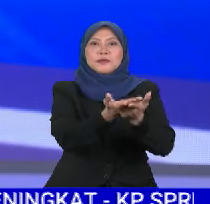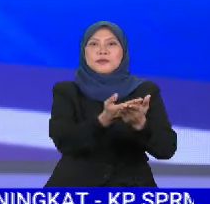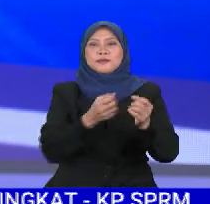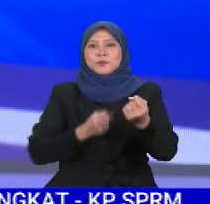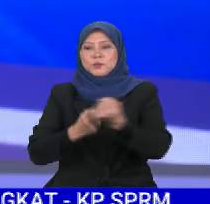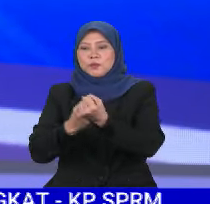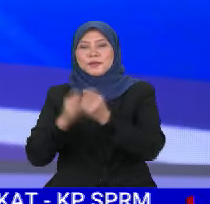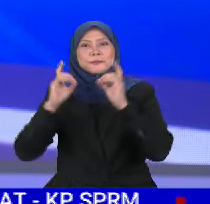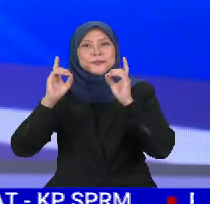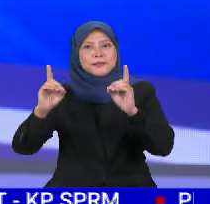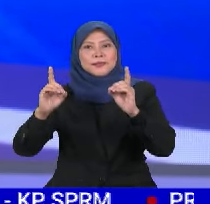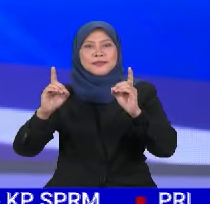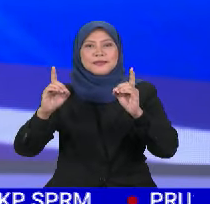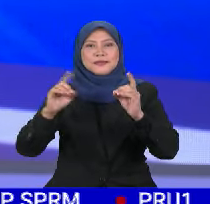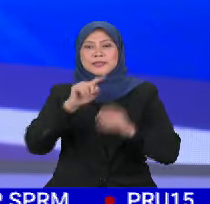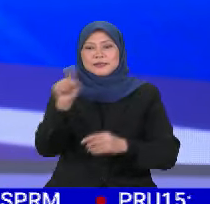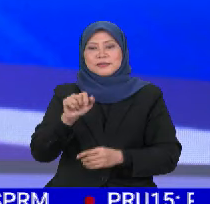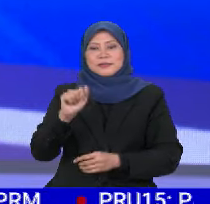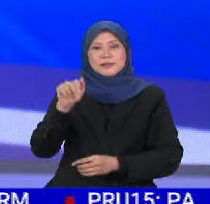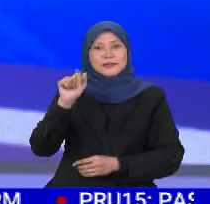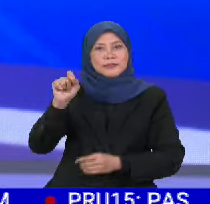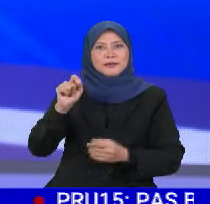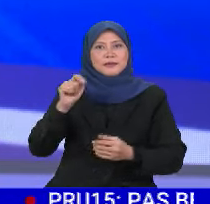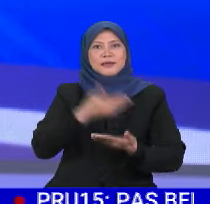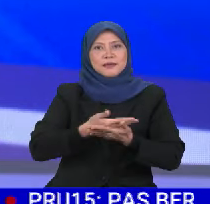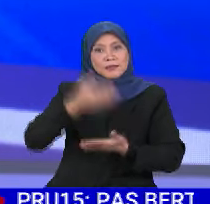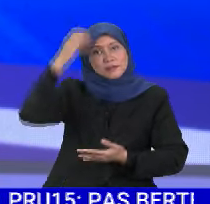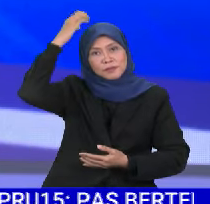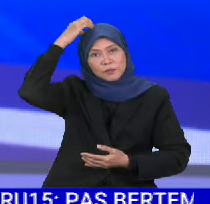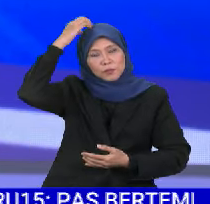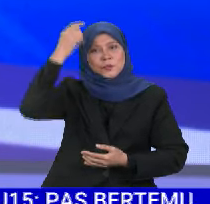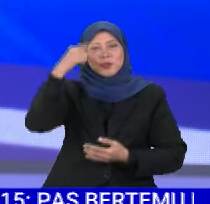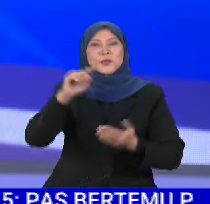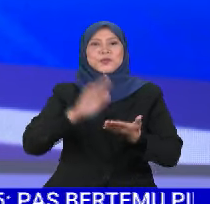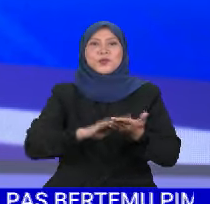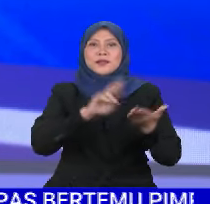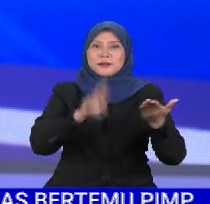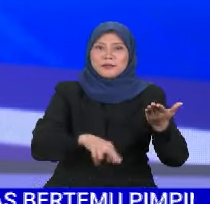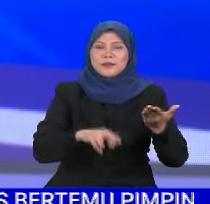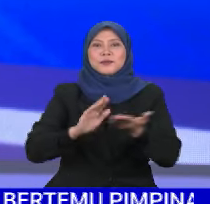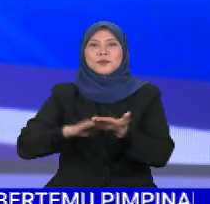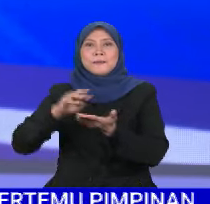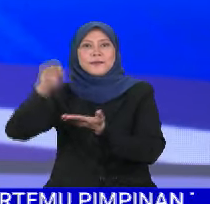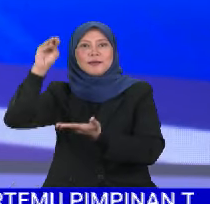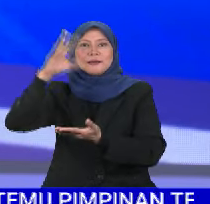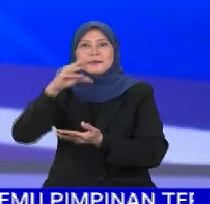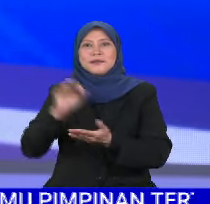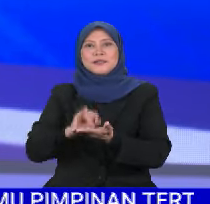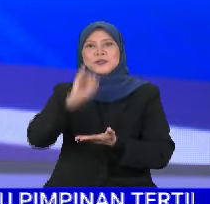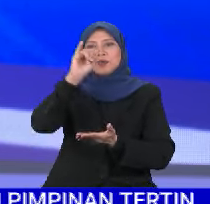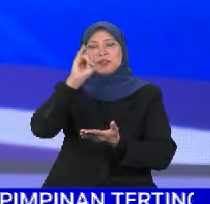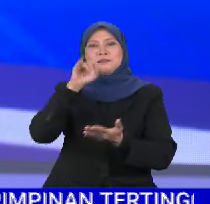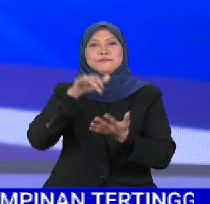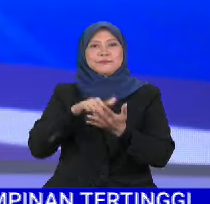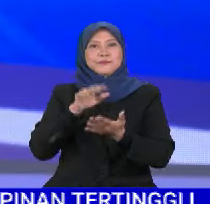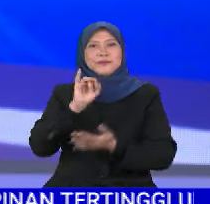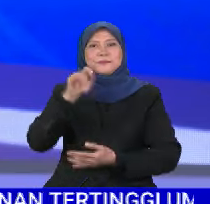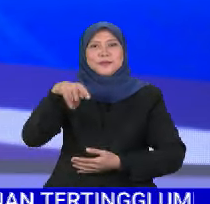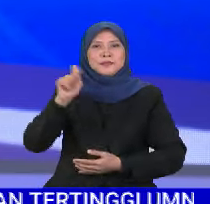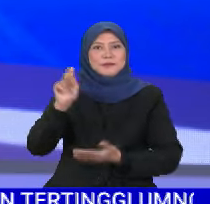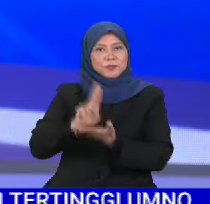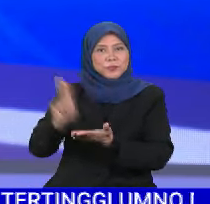Sumbangan Pendidikan Zakat Anak Selangor SPZAS untuk sekolah rendah, menengah dan institusi pengajian tinggi